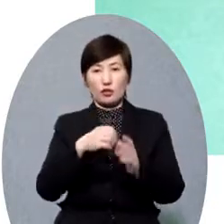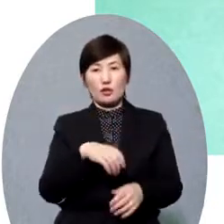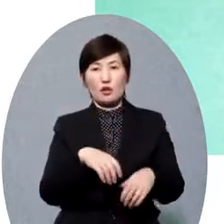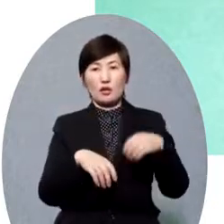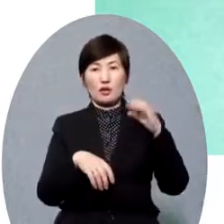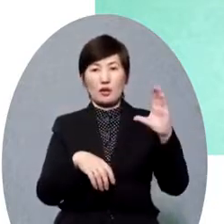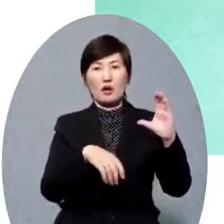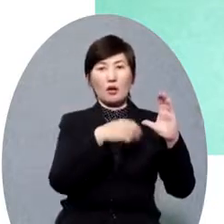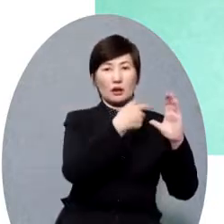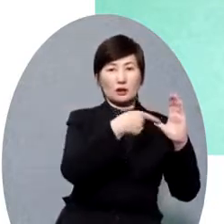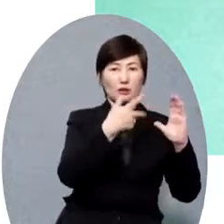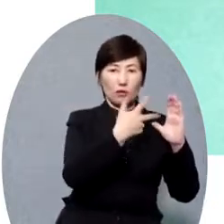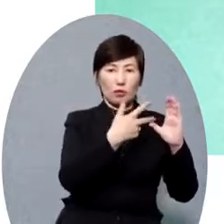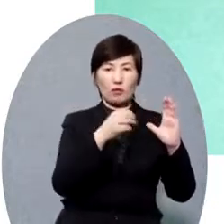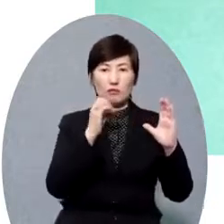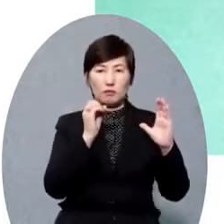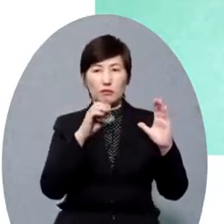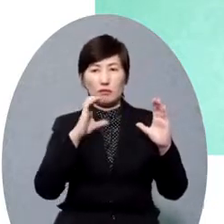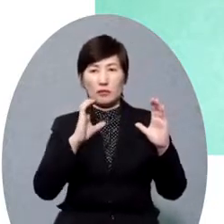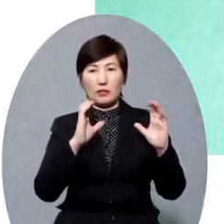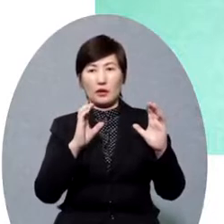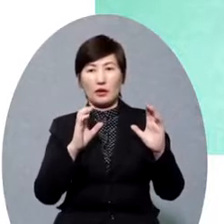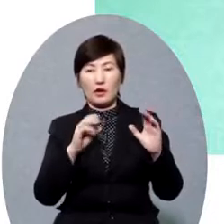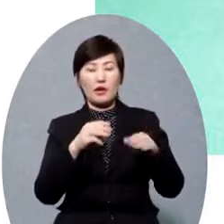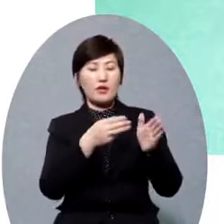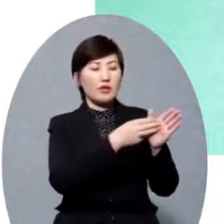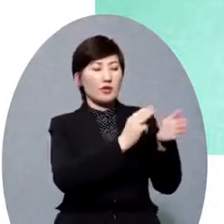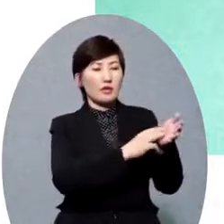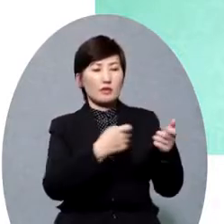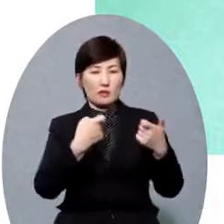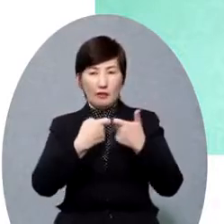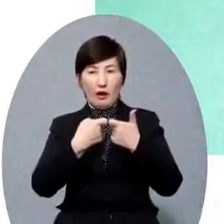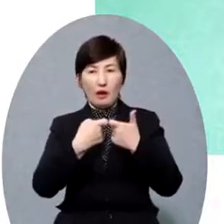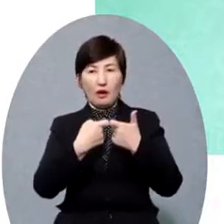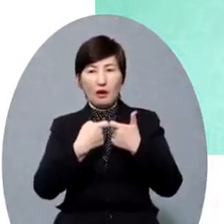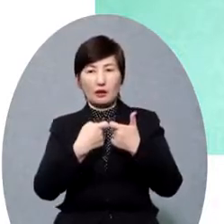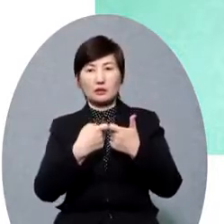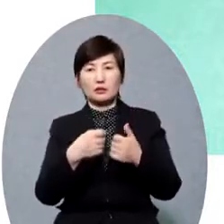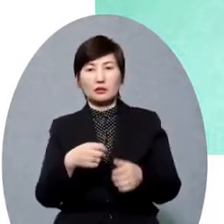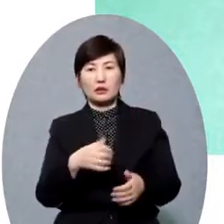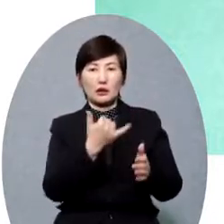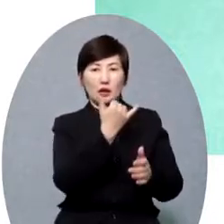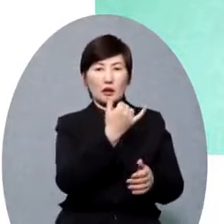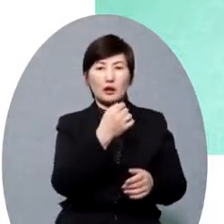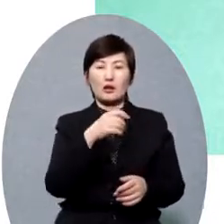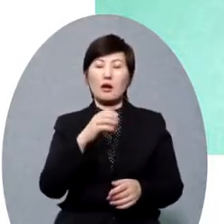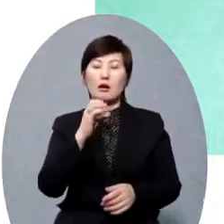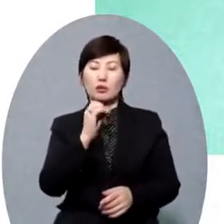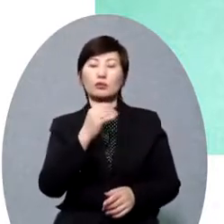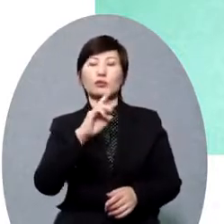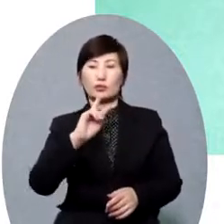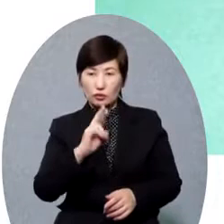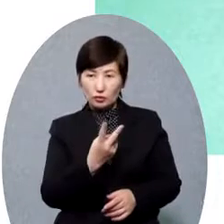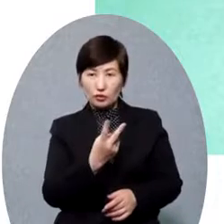0, x-ийн оронд хасах 3-ыг орлуулахад энэ тэгштгэл биелнэ гэсэн үг. Тэгэхээр y-ийн оронд 0, x-ийн оронд